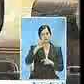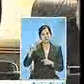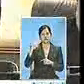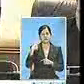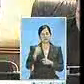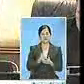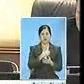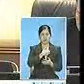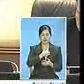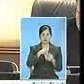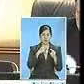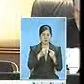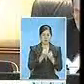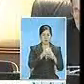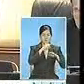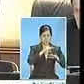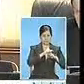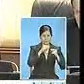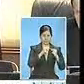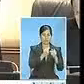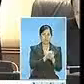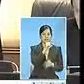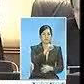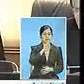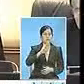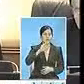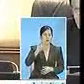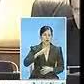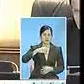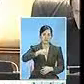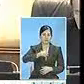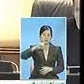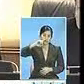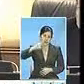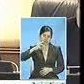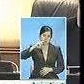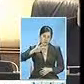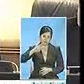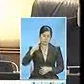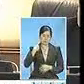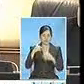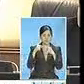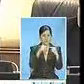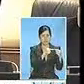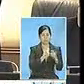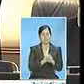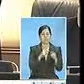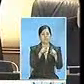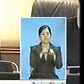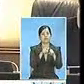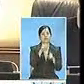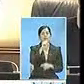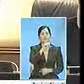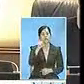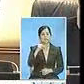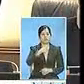อยากเป็นแล้วเป็นอีกเนี่ยเราเป็นนักการเมืองด้วยกันครับท่านประธานครับความเป็นจริงเหมือนผู้แทนราษฎรนะครับอยากเป็น